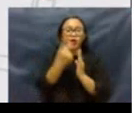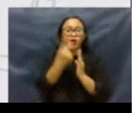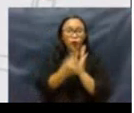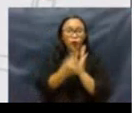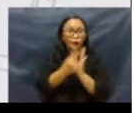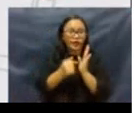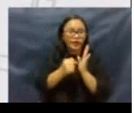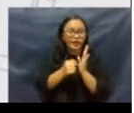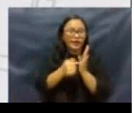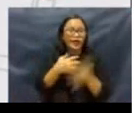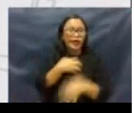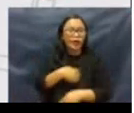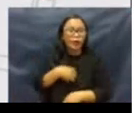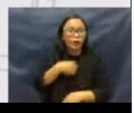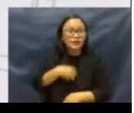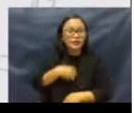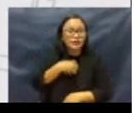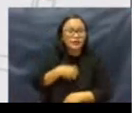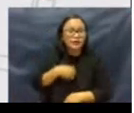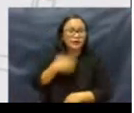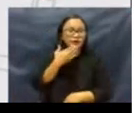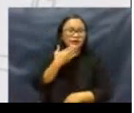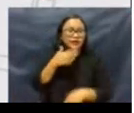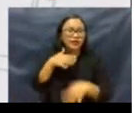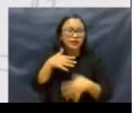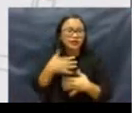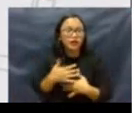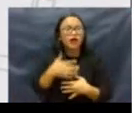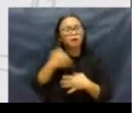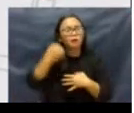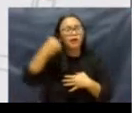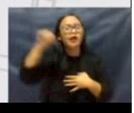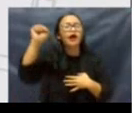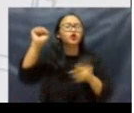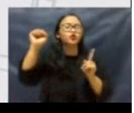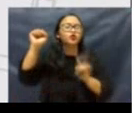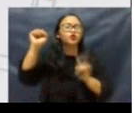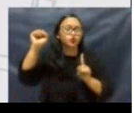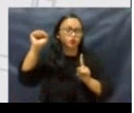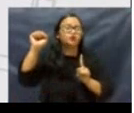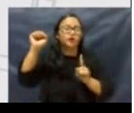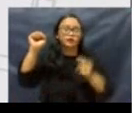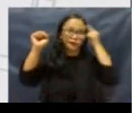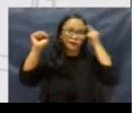itu lebih besar kemungkinan menang dibanding proses berpikir.